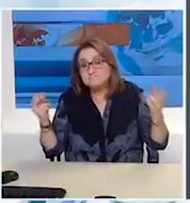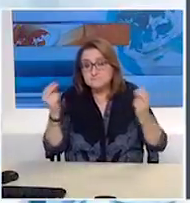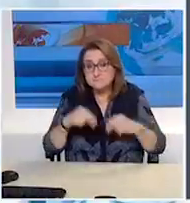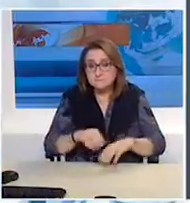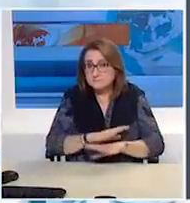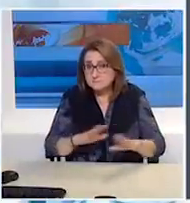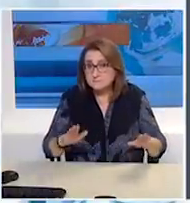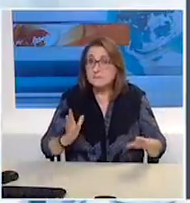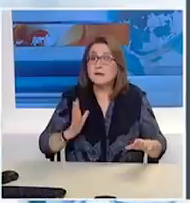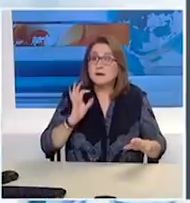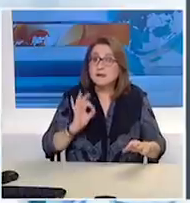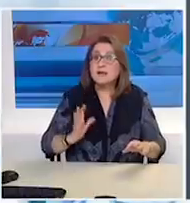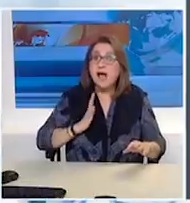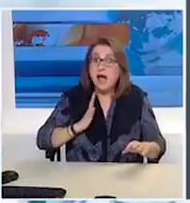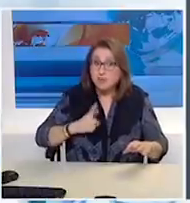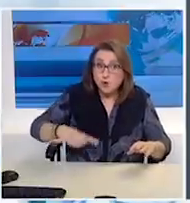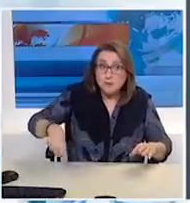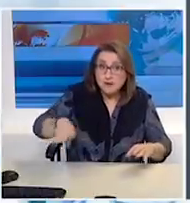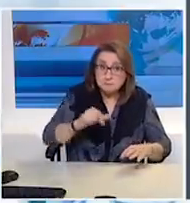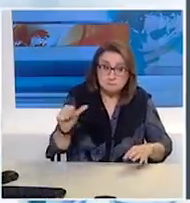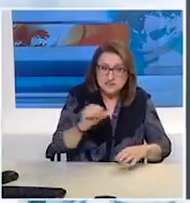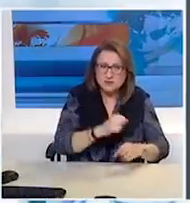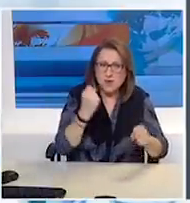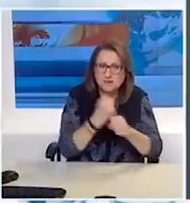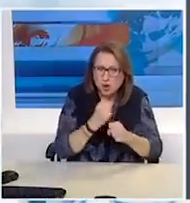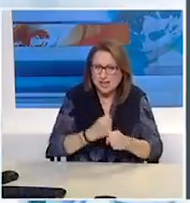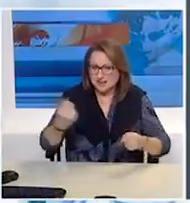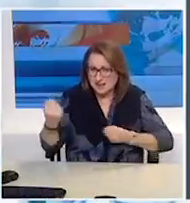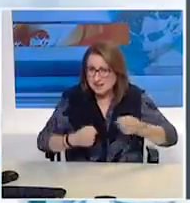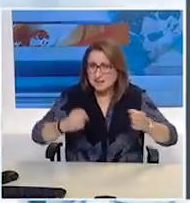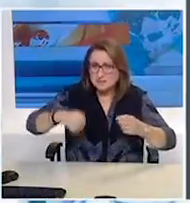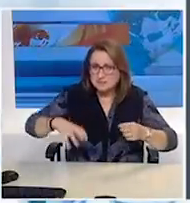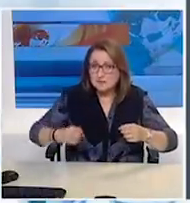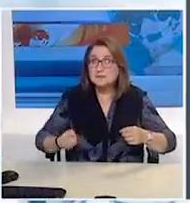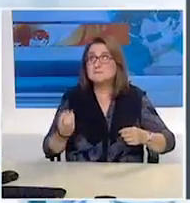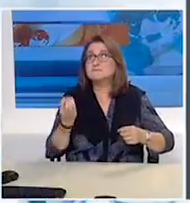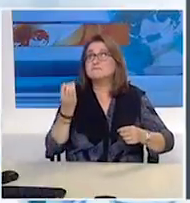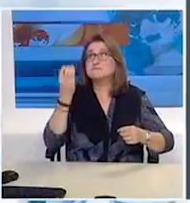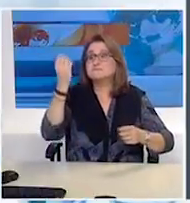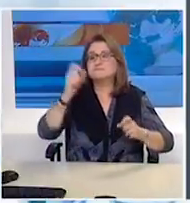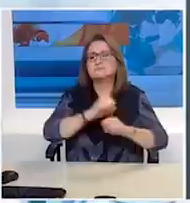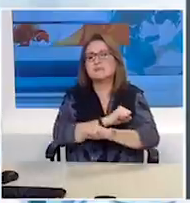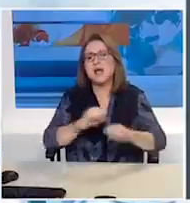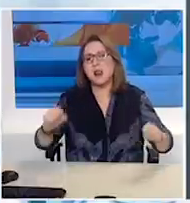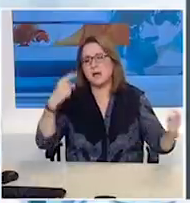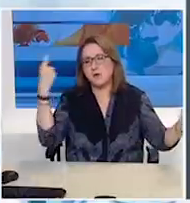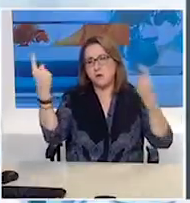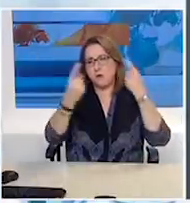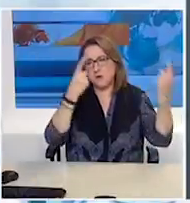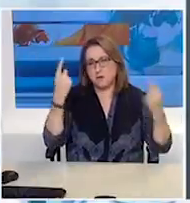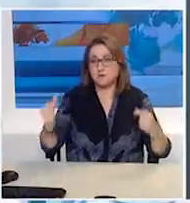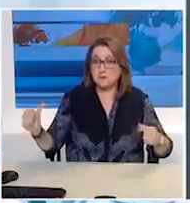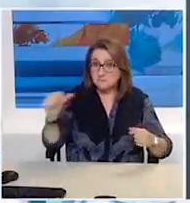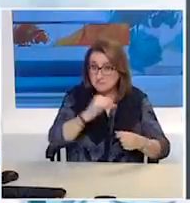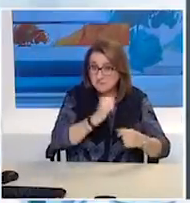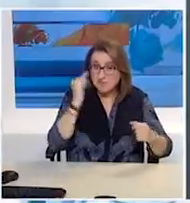οι ανθρώπινες δραστηριότητες επηρεάζουν σε βάθος χρόνου, συχνά αρκετές δεκαετίες, τη μεταβολή του κλίματος. Η κλιματική αλλαγή